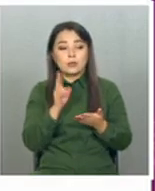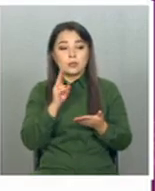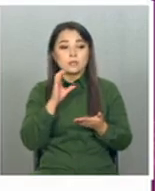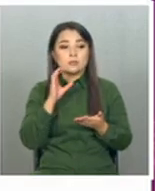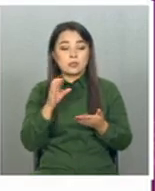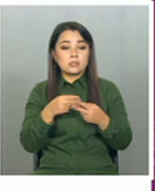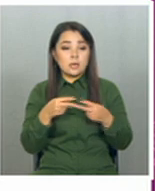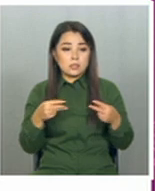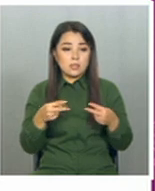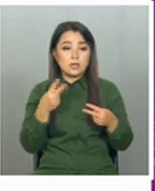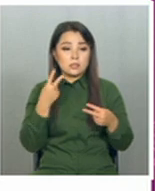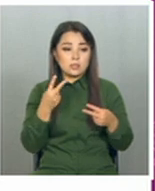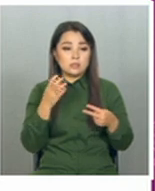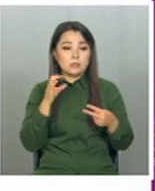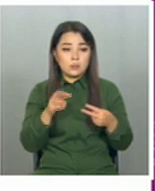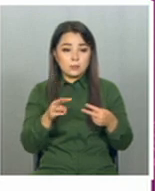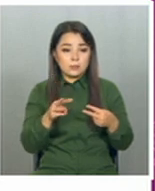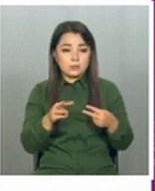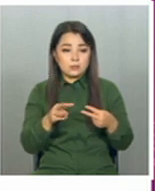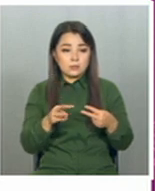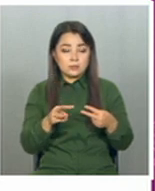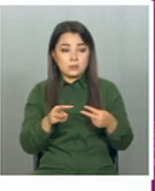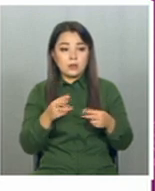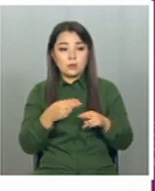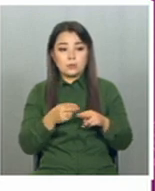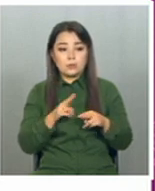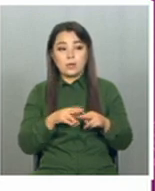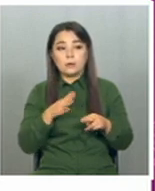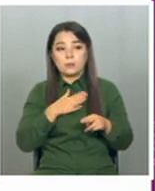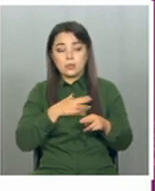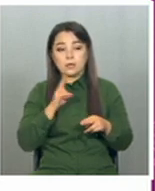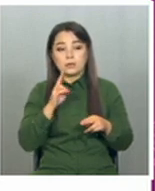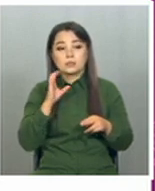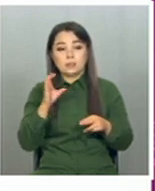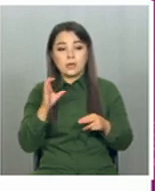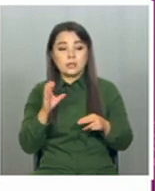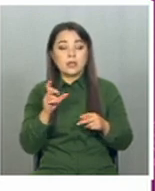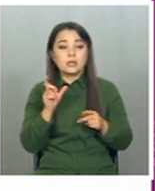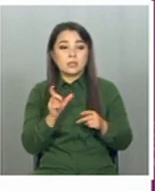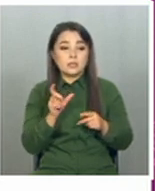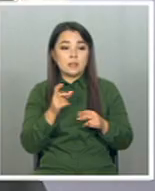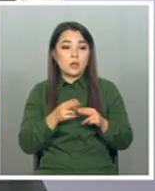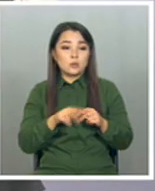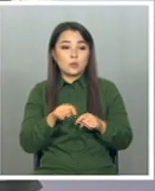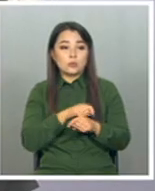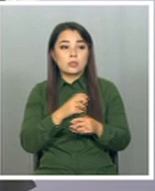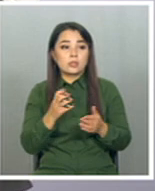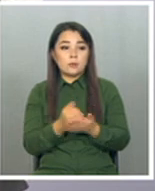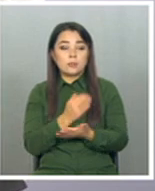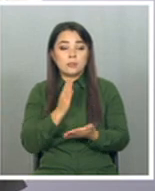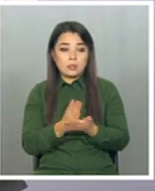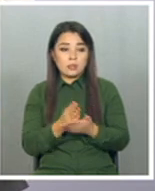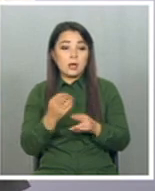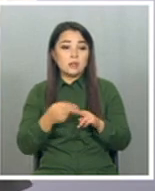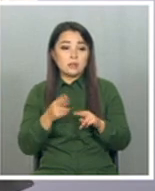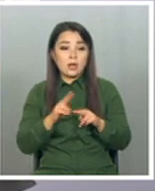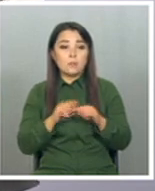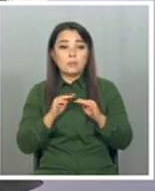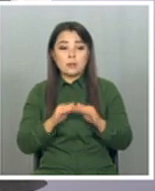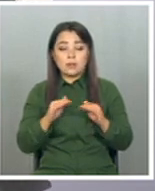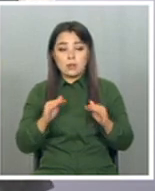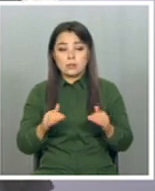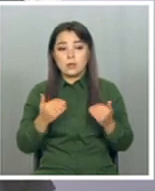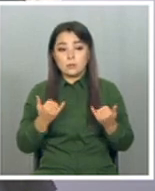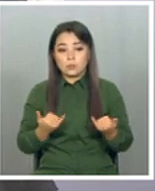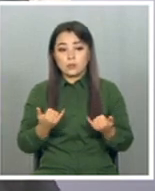тең болады 2 сантиметр. Яғни, біз мынау KC кесіндісінің ұзындығын таптық. Сонымен, балалар, бүгін